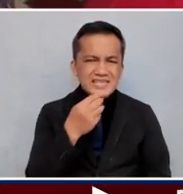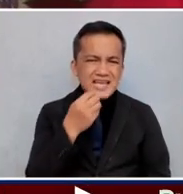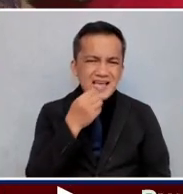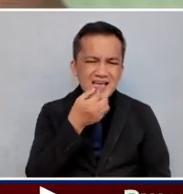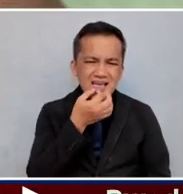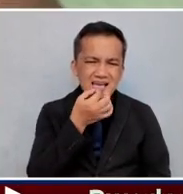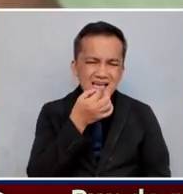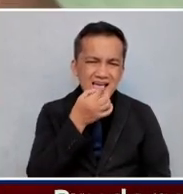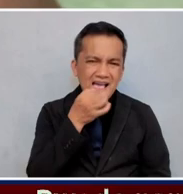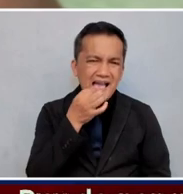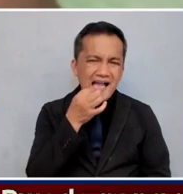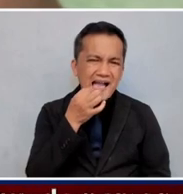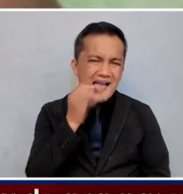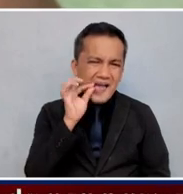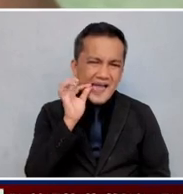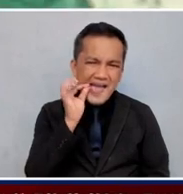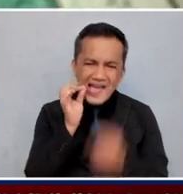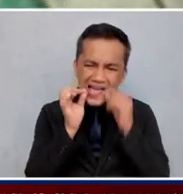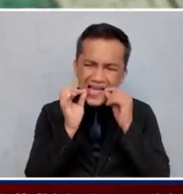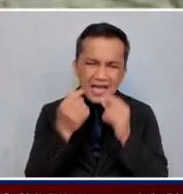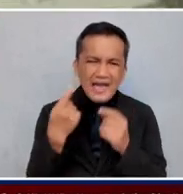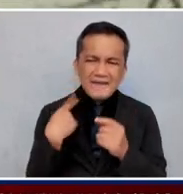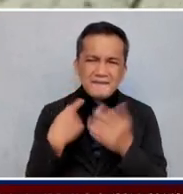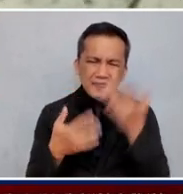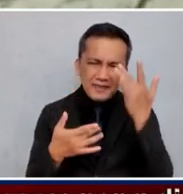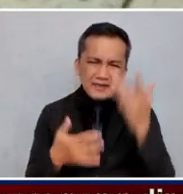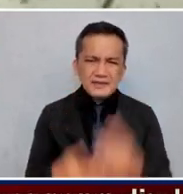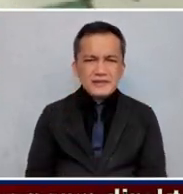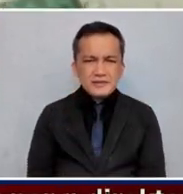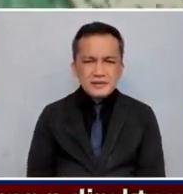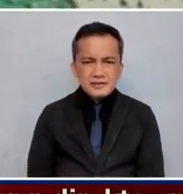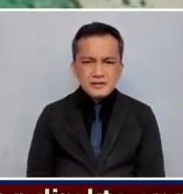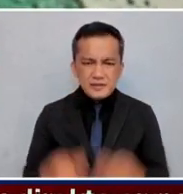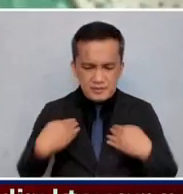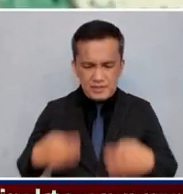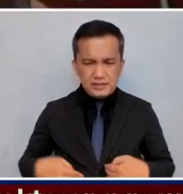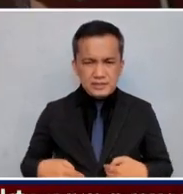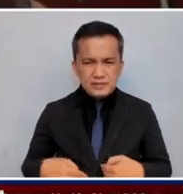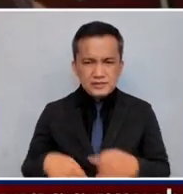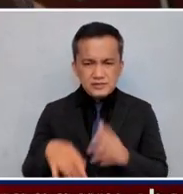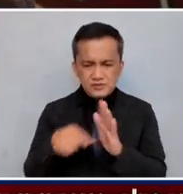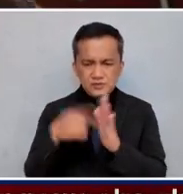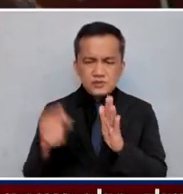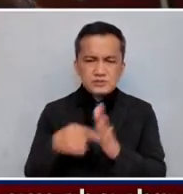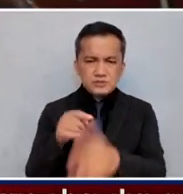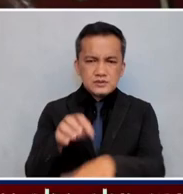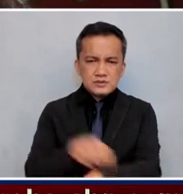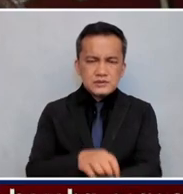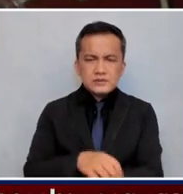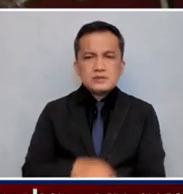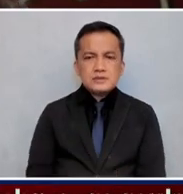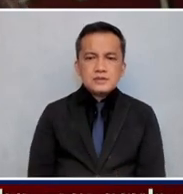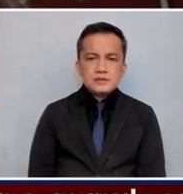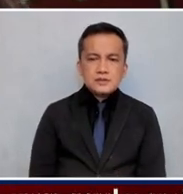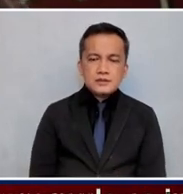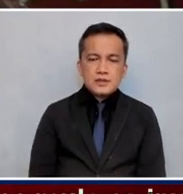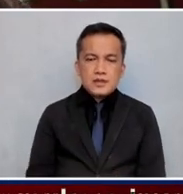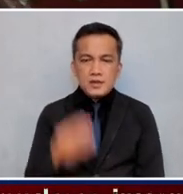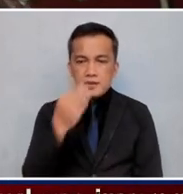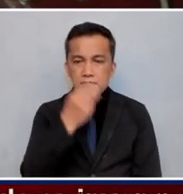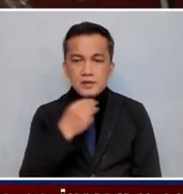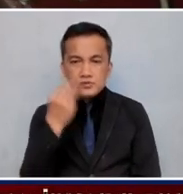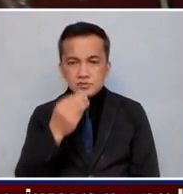ng singaw. Eh, sa katawan naman po niya is medyo madalang naman po yung rashes niya. Ang bibig lamang po